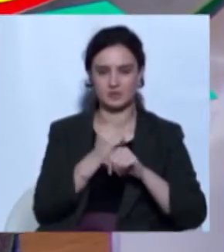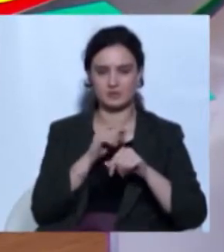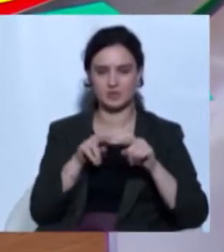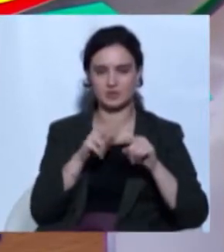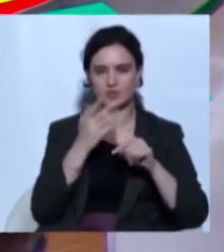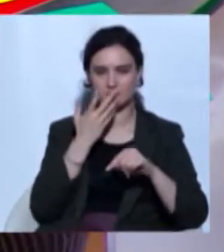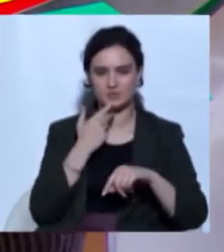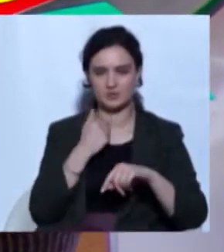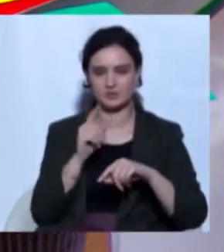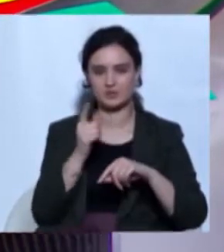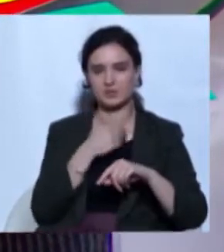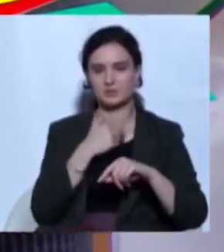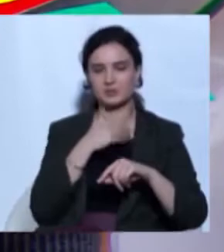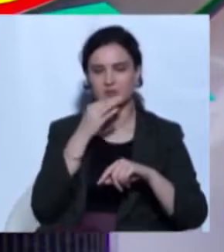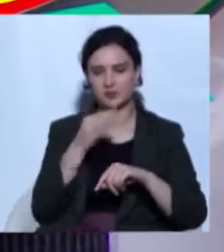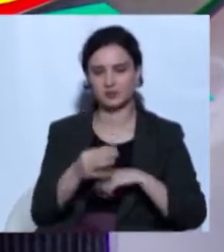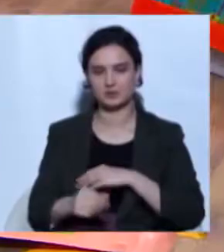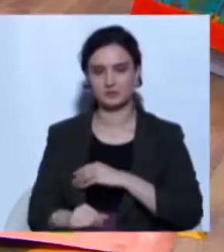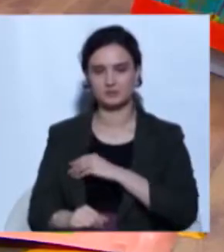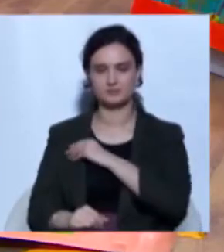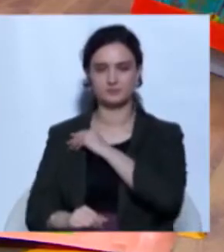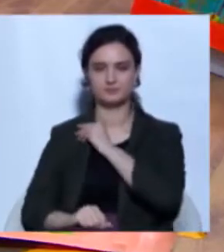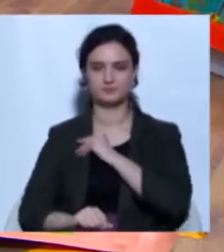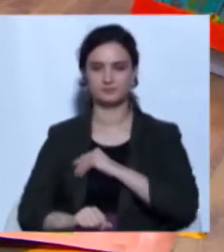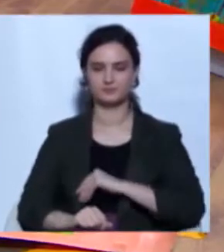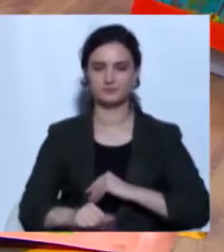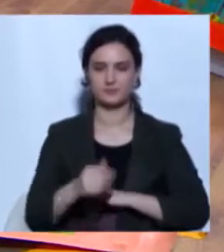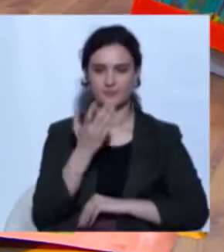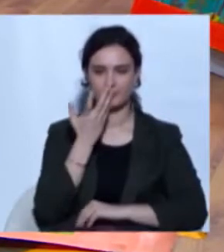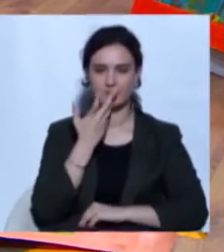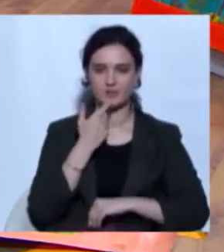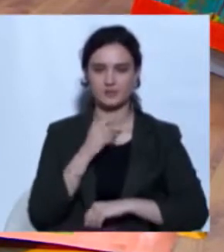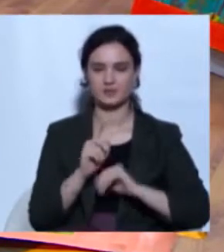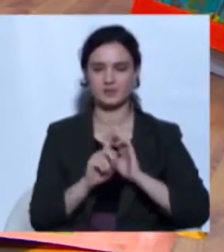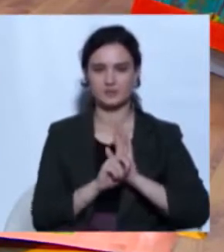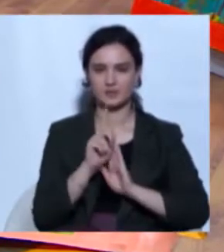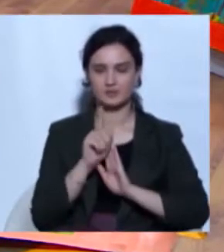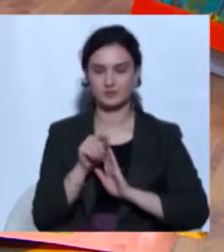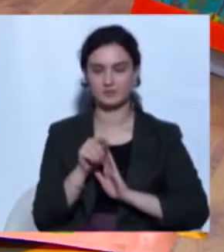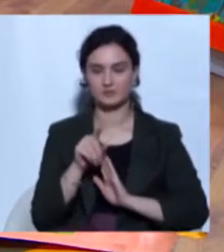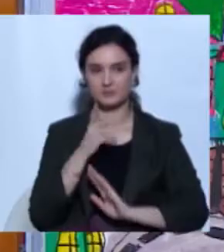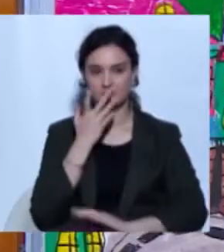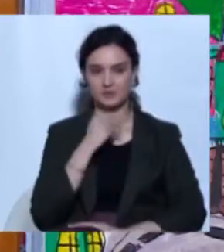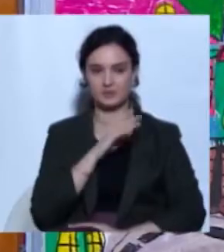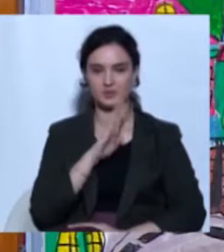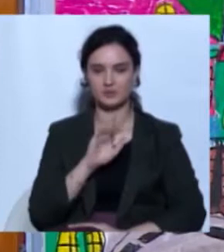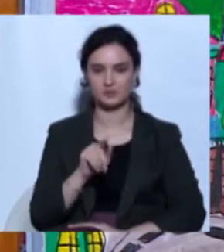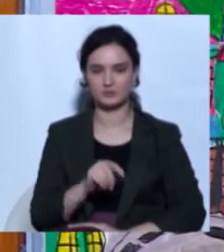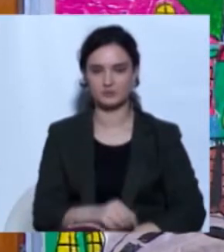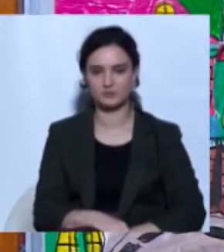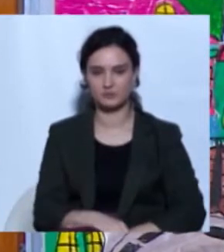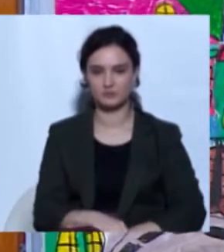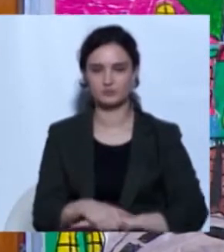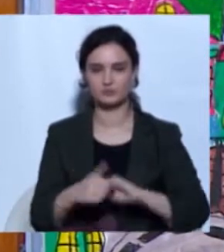ნარინჯისფერს. ახლა რა მინდა გითხრათ კიდევ? ფერი თავიდანვე ფერი არ იყო